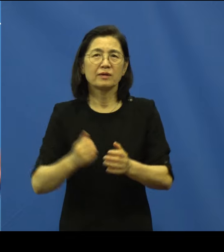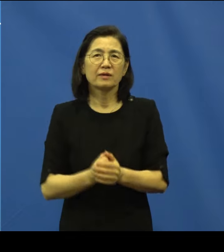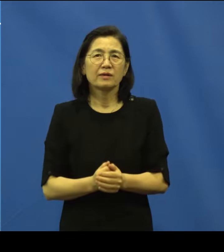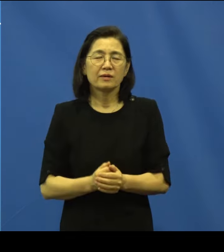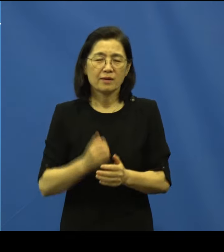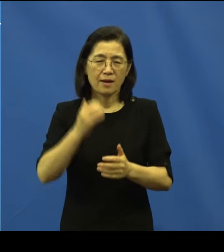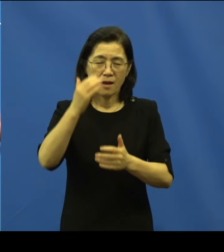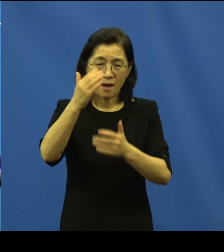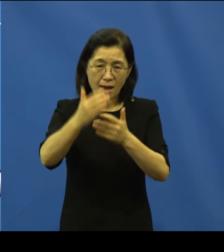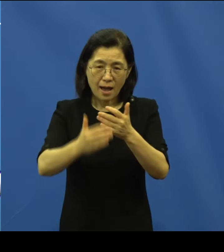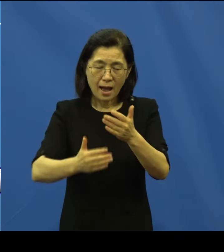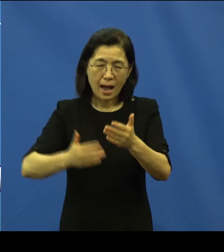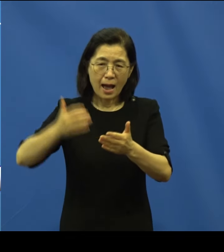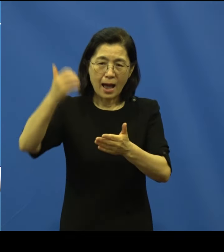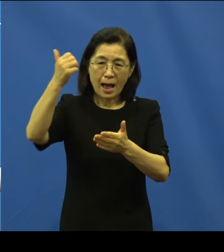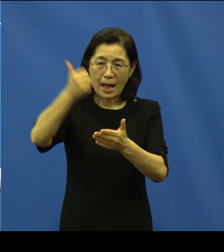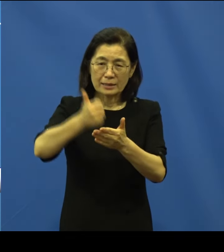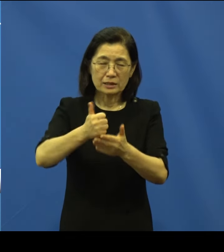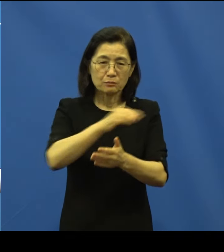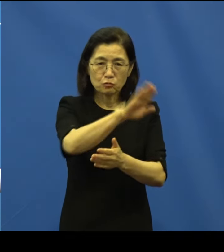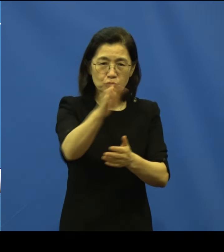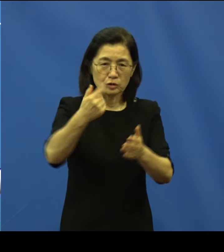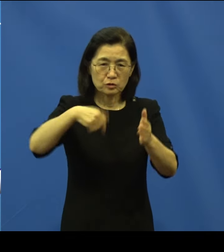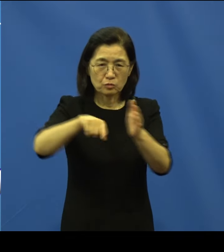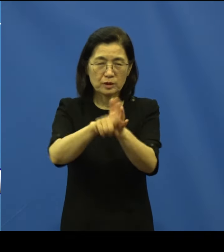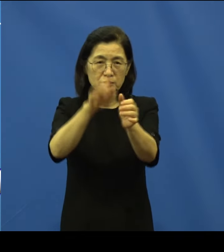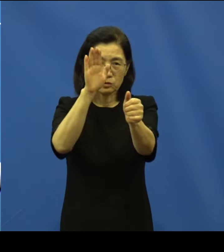위하여 준비한 군대가 더 많다는 사실을 믿고